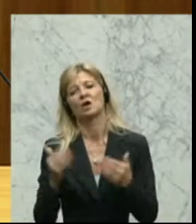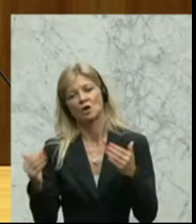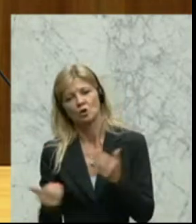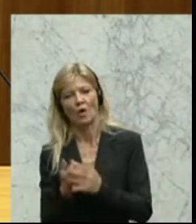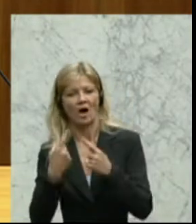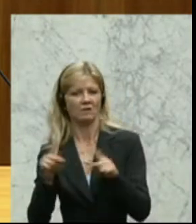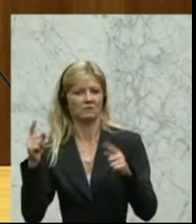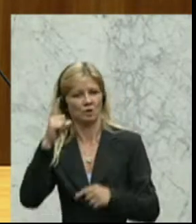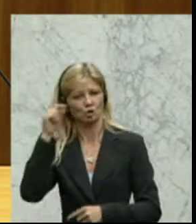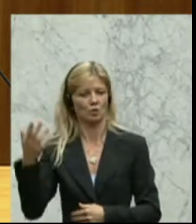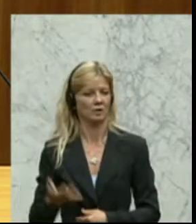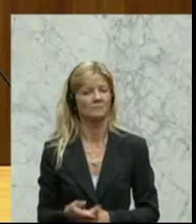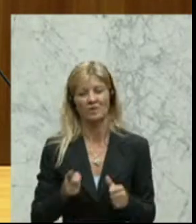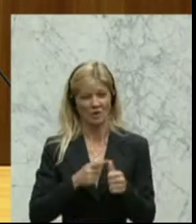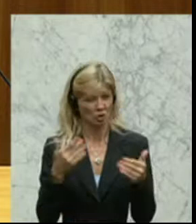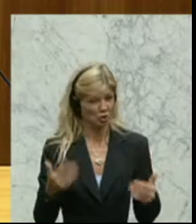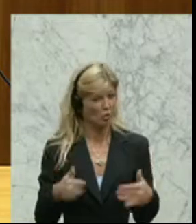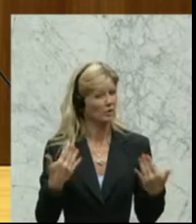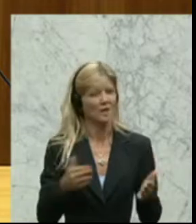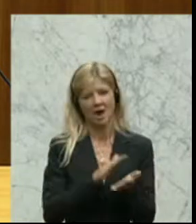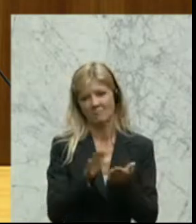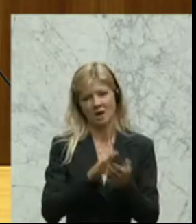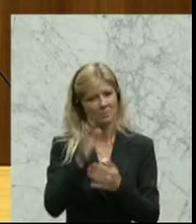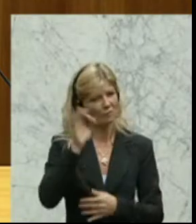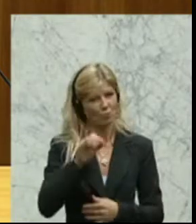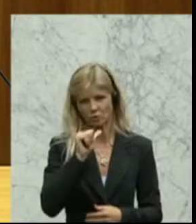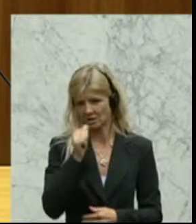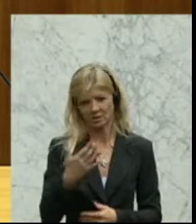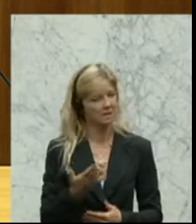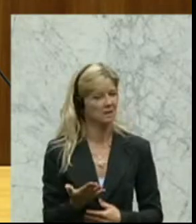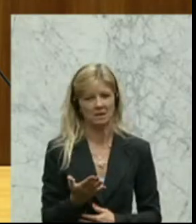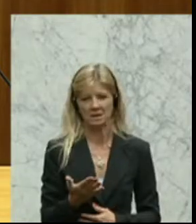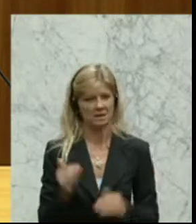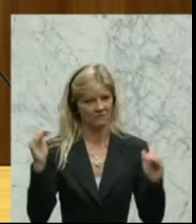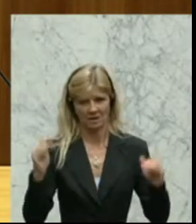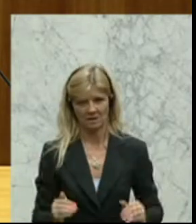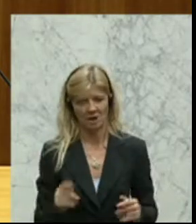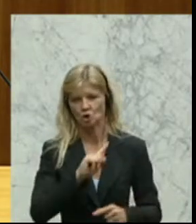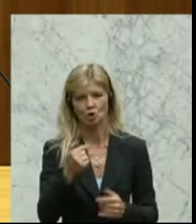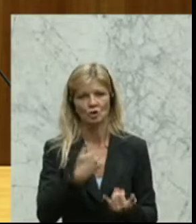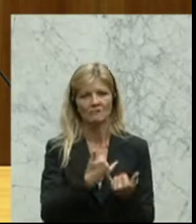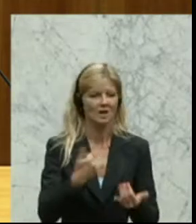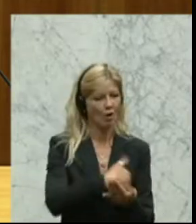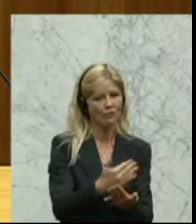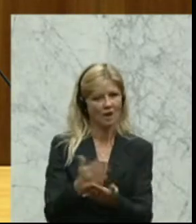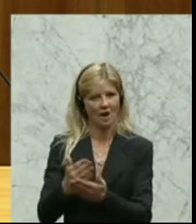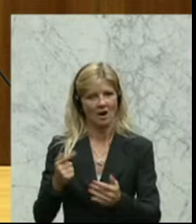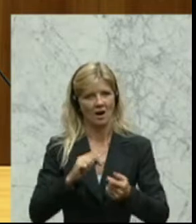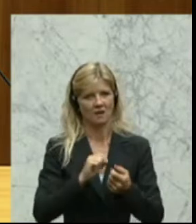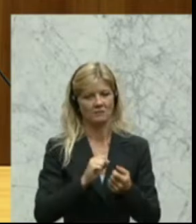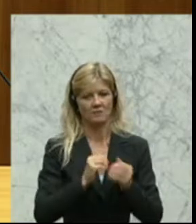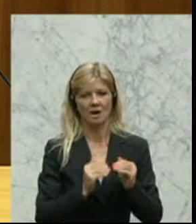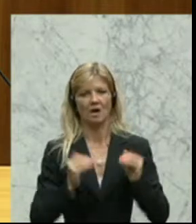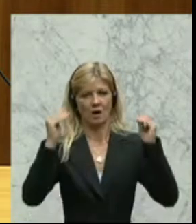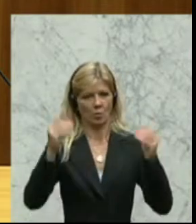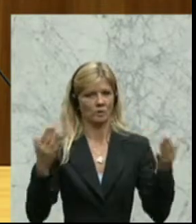senken, sondern wir erhöhen die Umverteilung. Und wo liegen wir bei der Umverteilung?